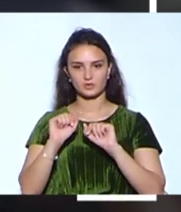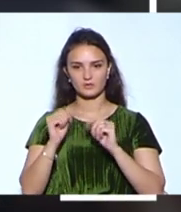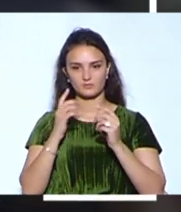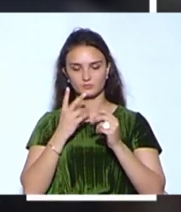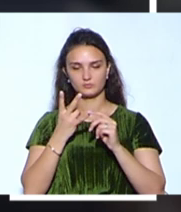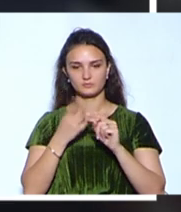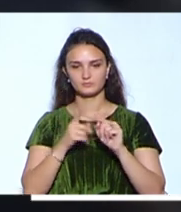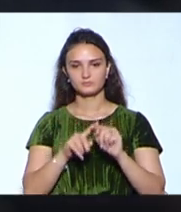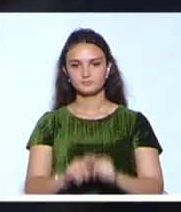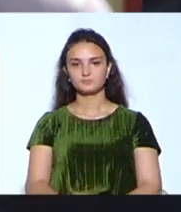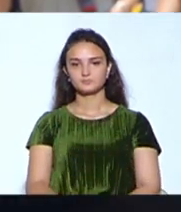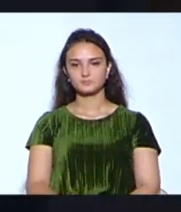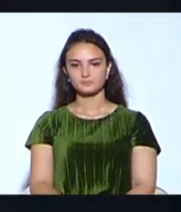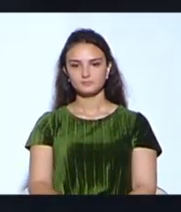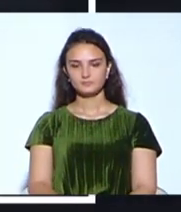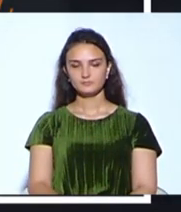შეიკავონ.